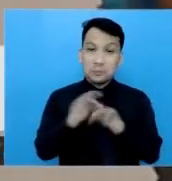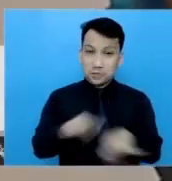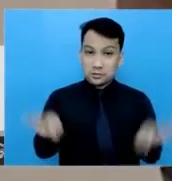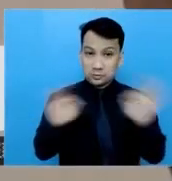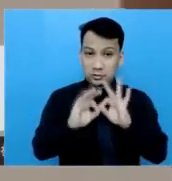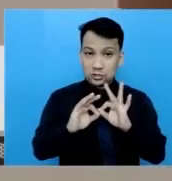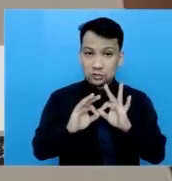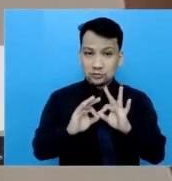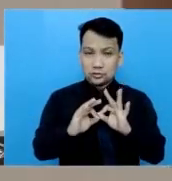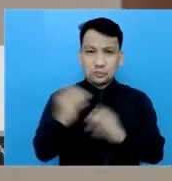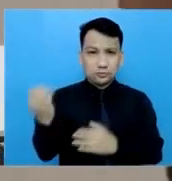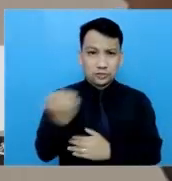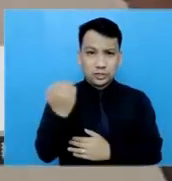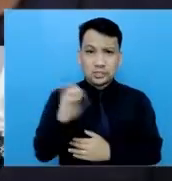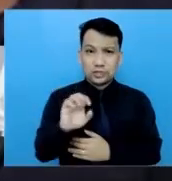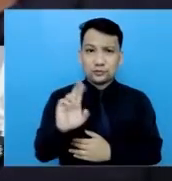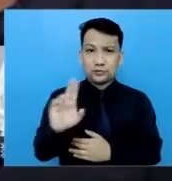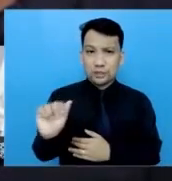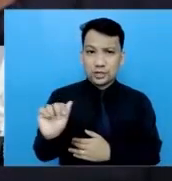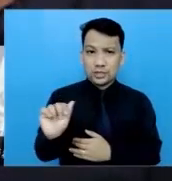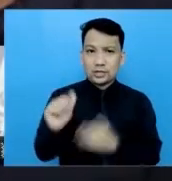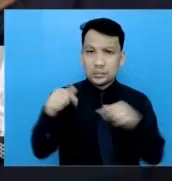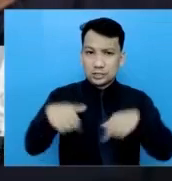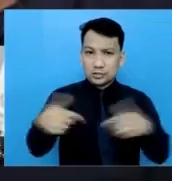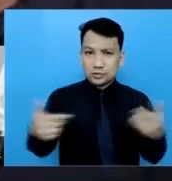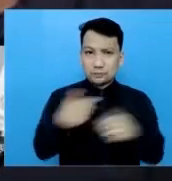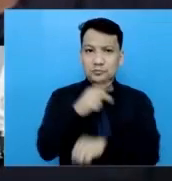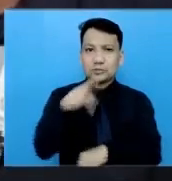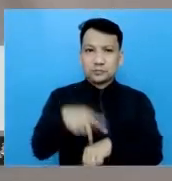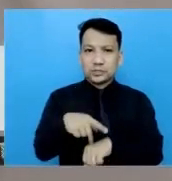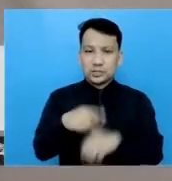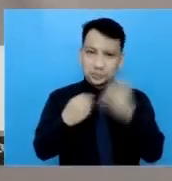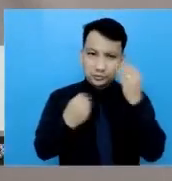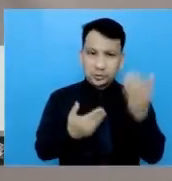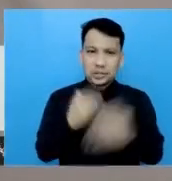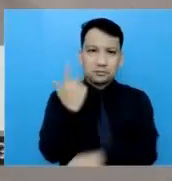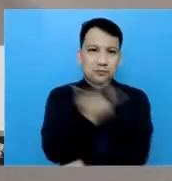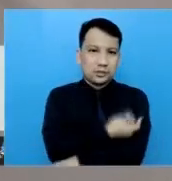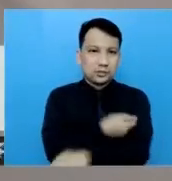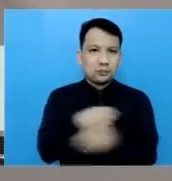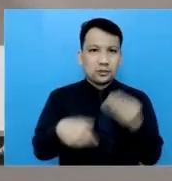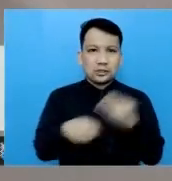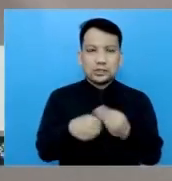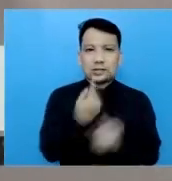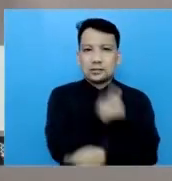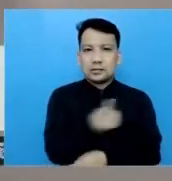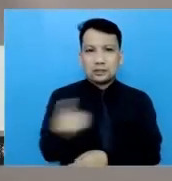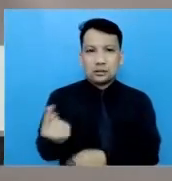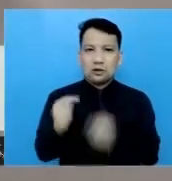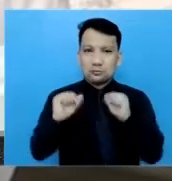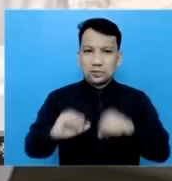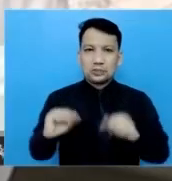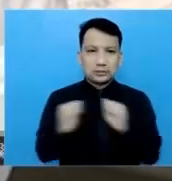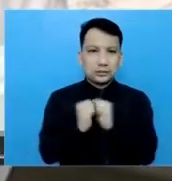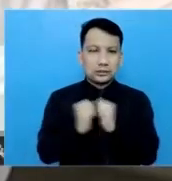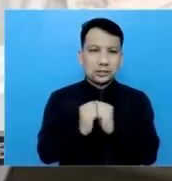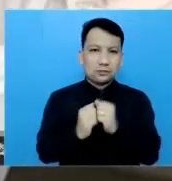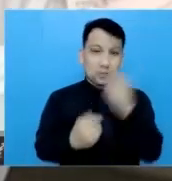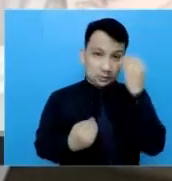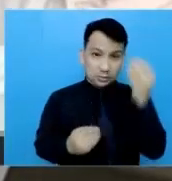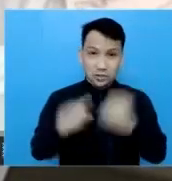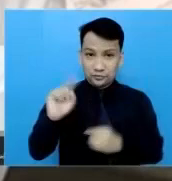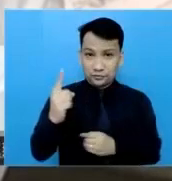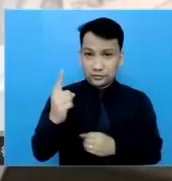may emergency use authorization din dito sa Pilipinas ang bakunang kailangan ng isang individual na kapareho ng tinanggap niyang first dose sa